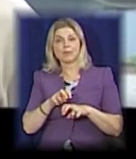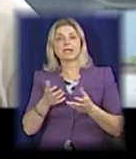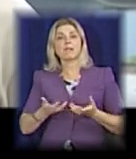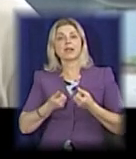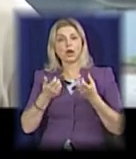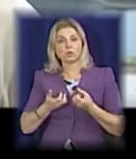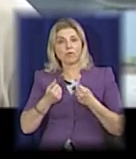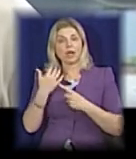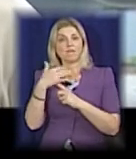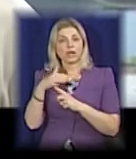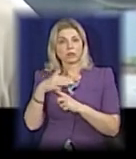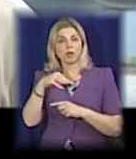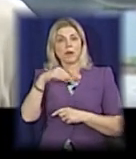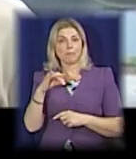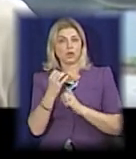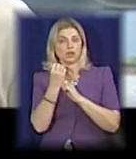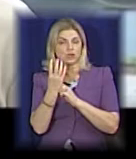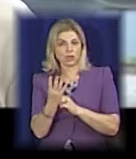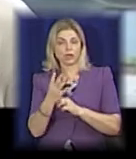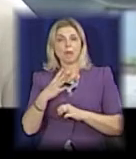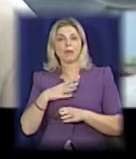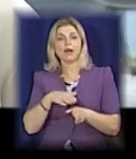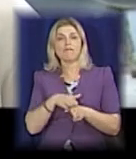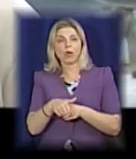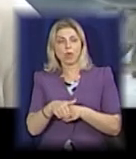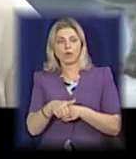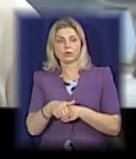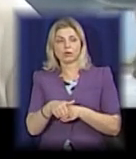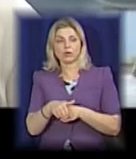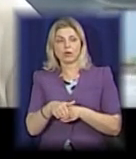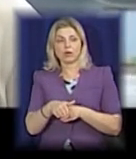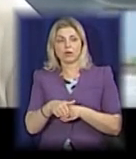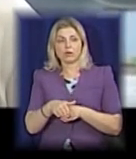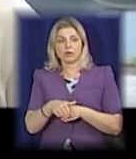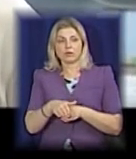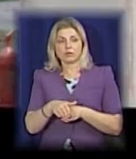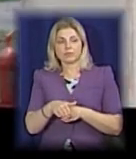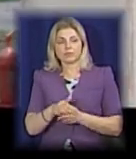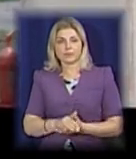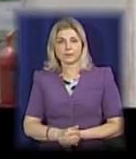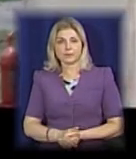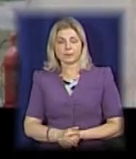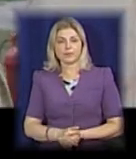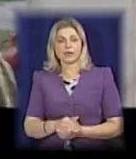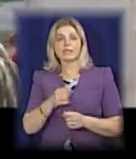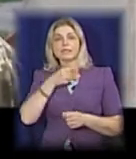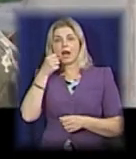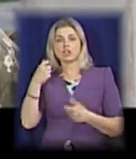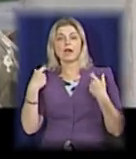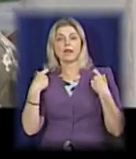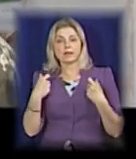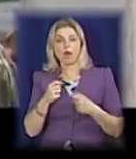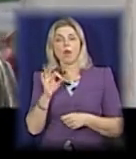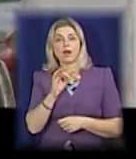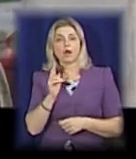пошуково-рятувальному вертольоті Мі-14 було виконано підйом терпячих лихо. Старший лейтенант Олег